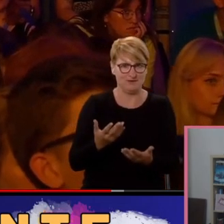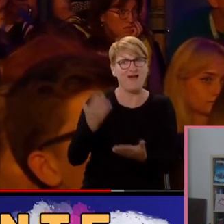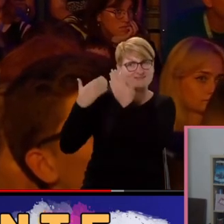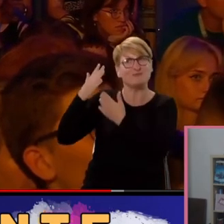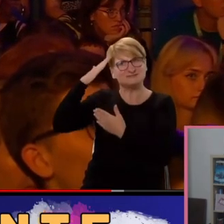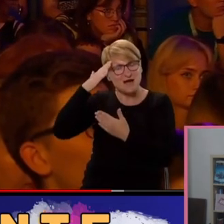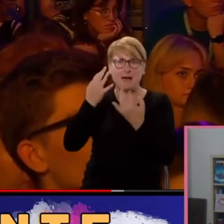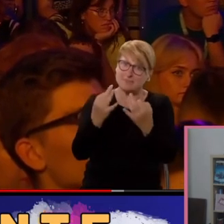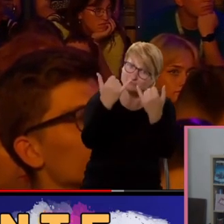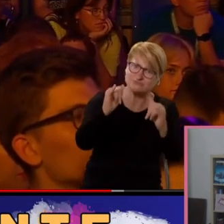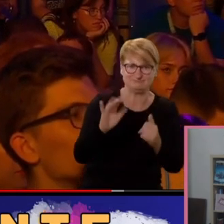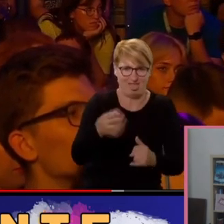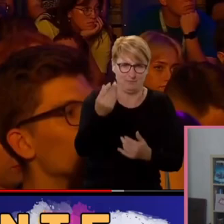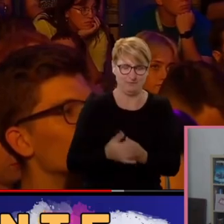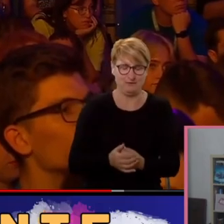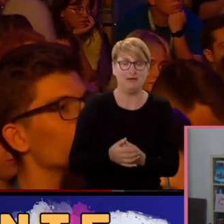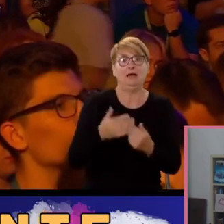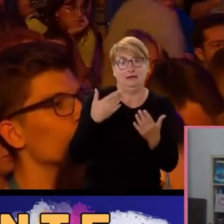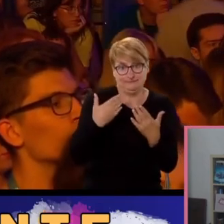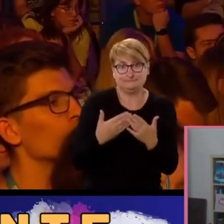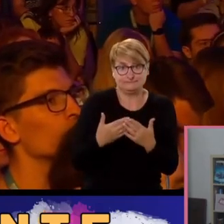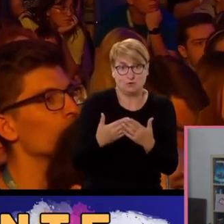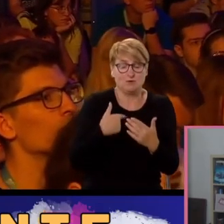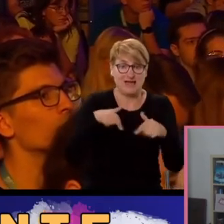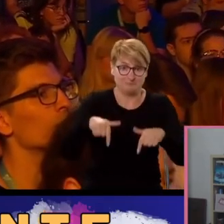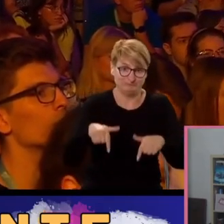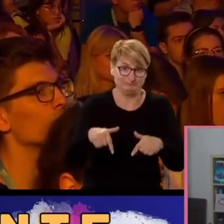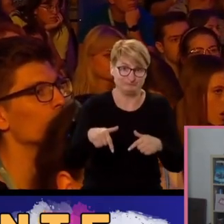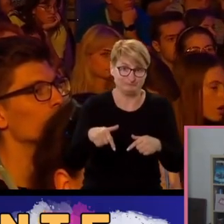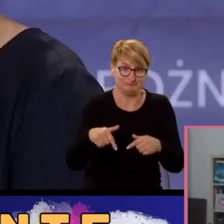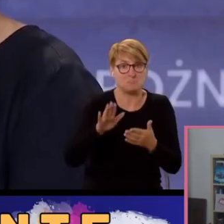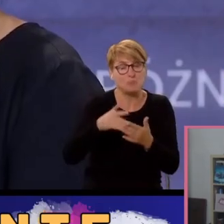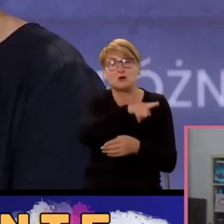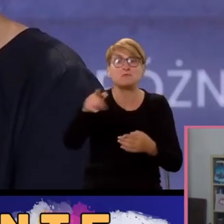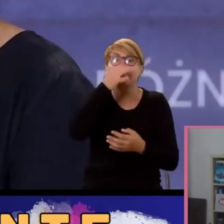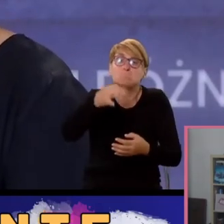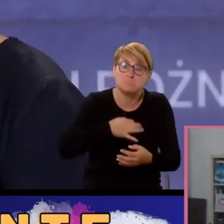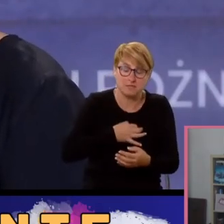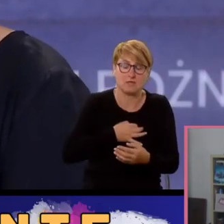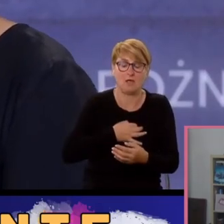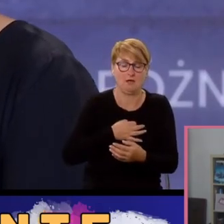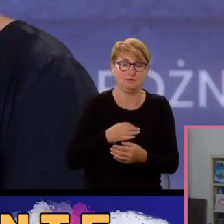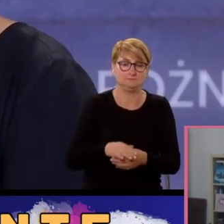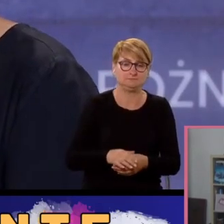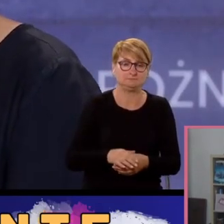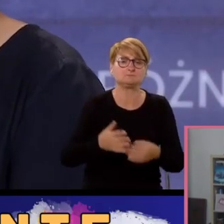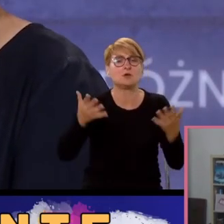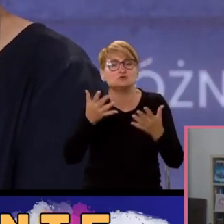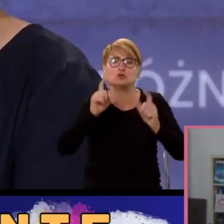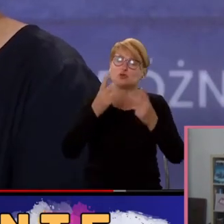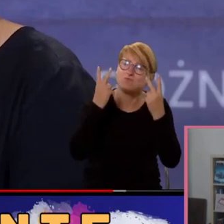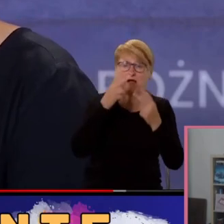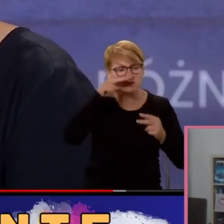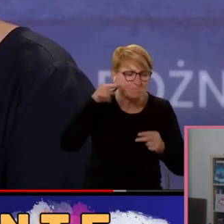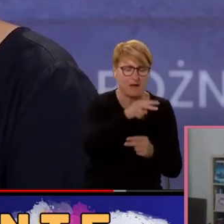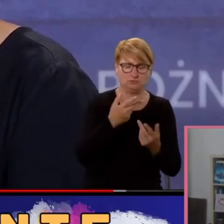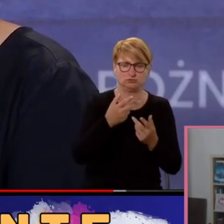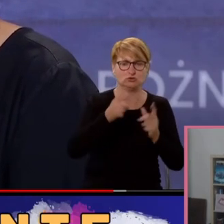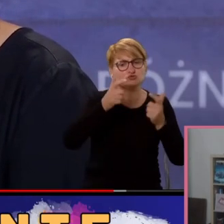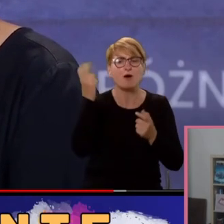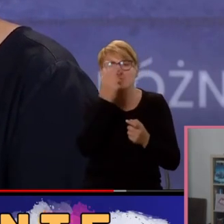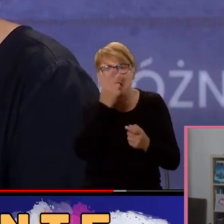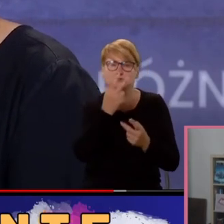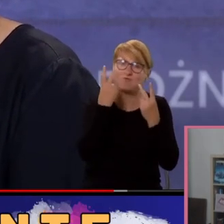Więc w tym sensie wydaje mi się, że jeżeli bym miała dzisiaj, gdybyście mnie zapytali, gdzie na to zwracać uwagę, gdzie lokować